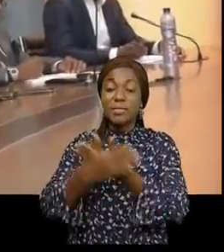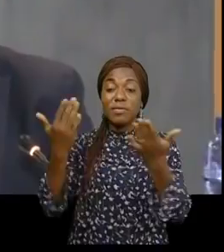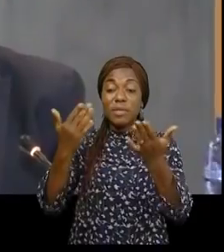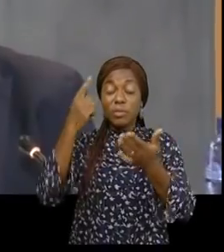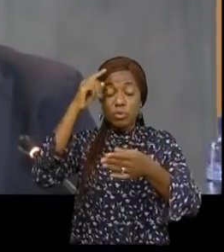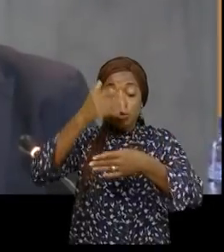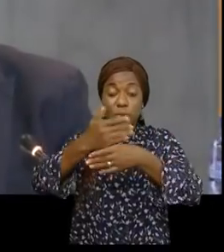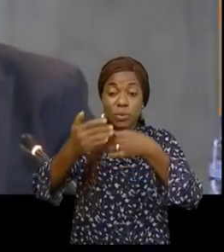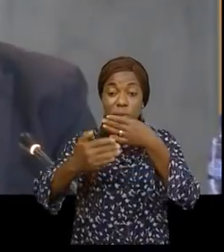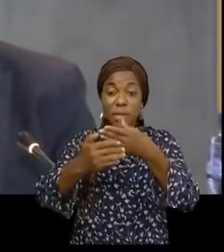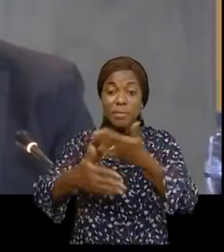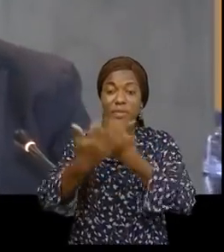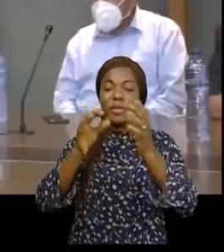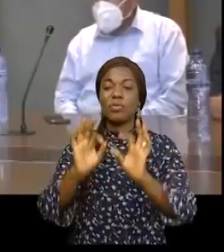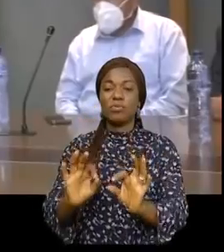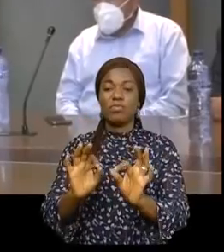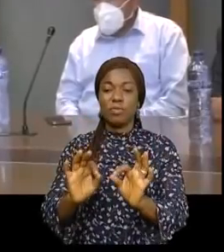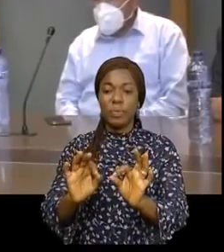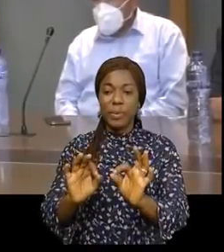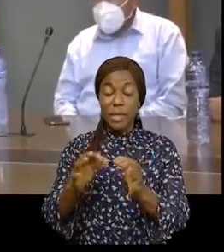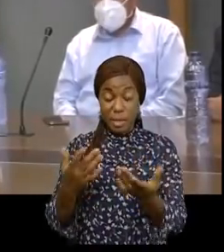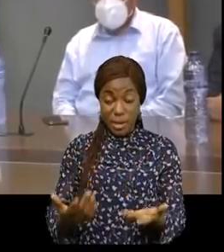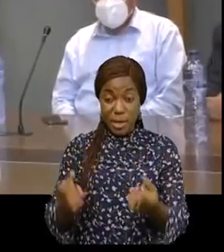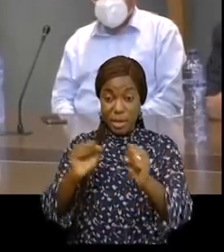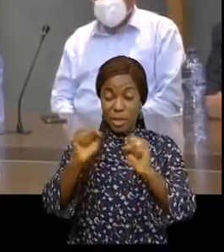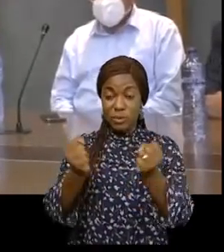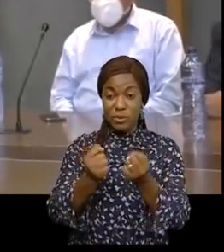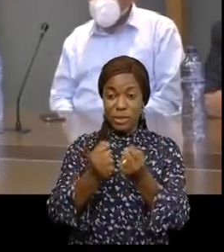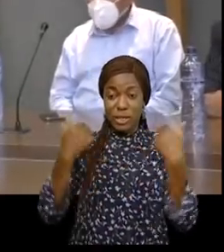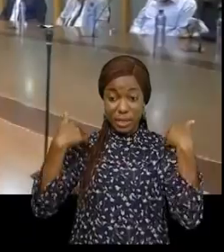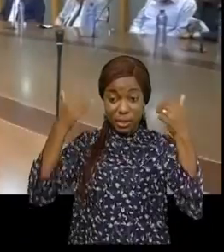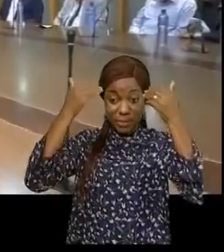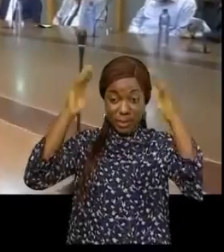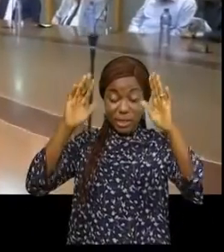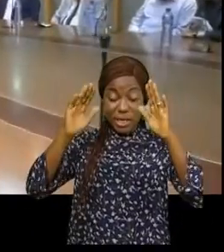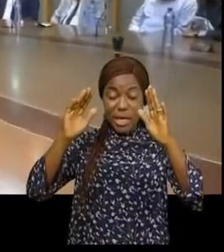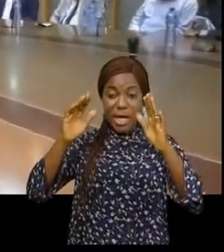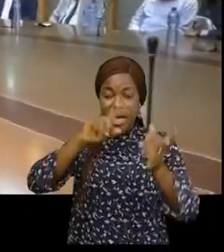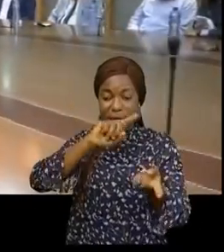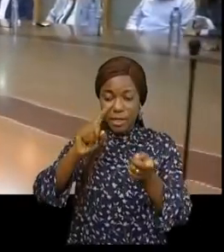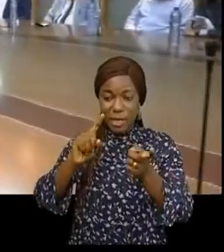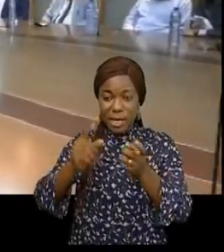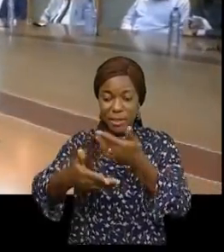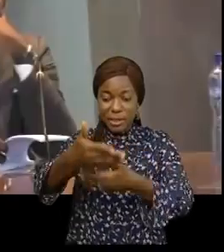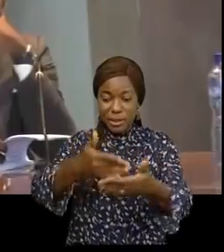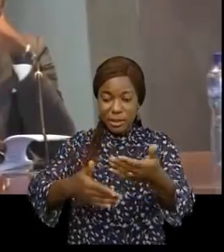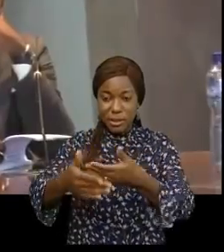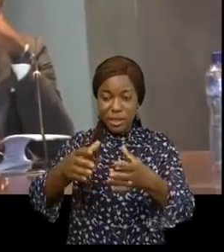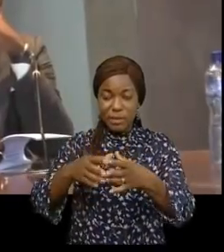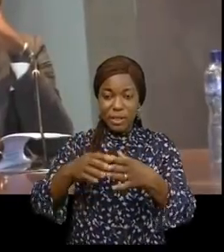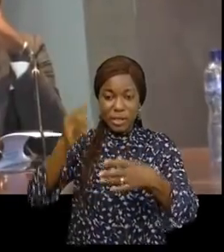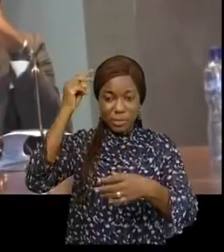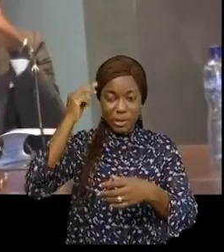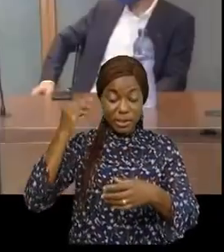le consortium des entreprises égyptiennes, EGAD, a échangé lundi avec le ministre d'État, ministre de l'Aménagement du Territoire, Guy